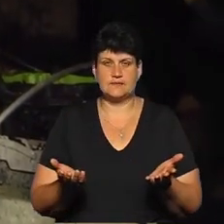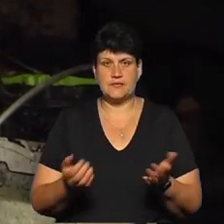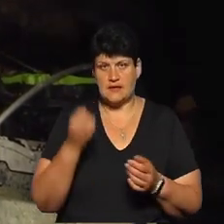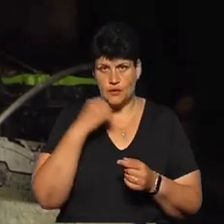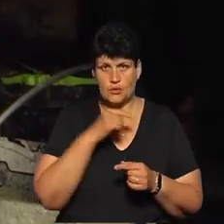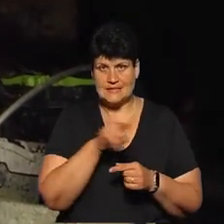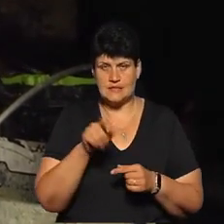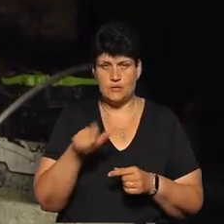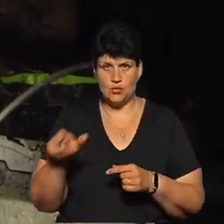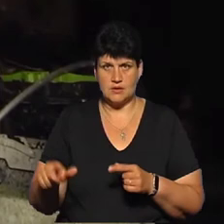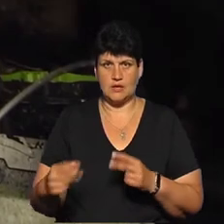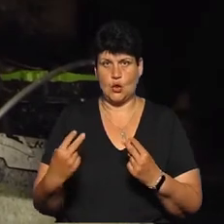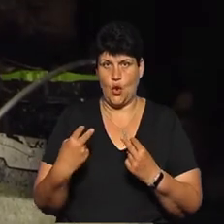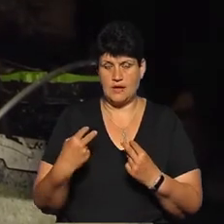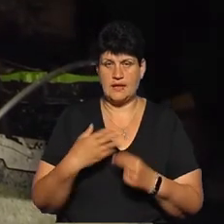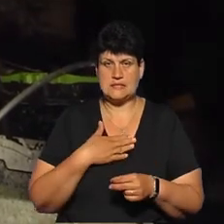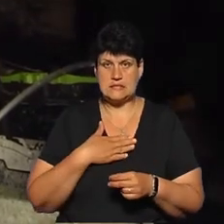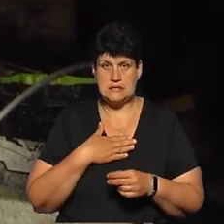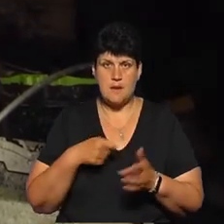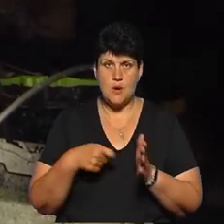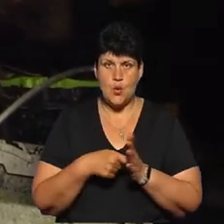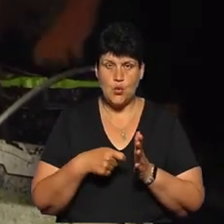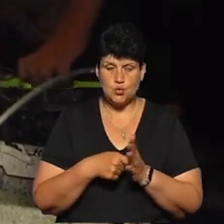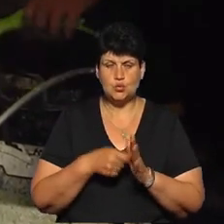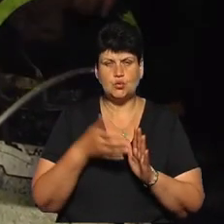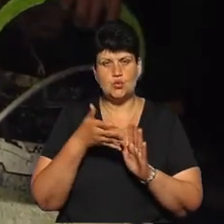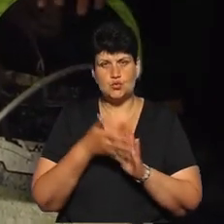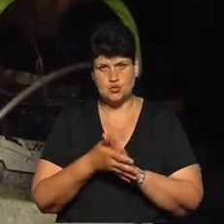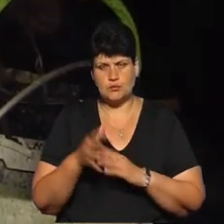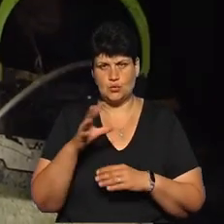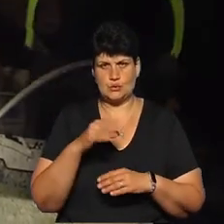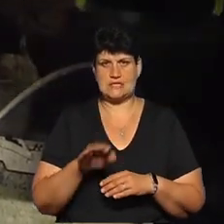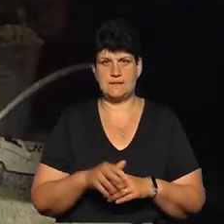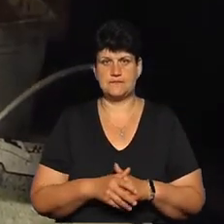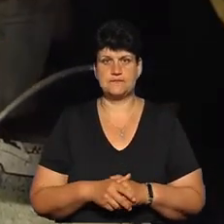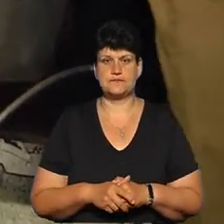які доглядають за нами, і годують, і розуміють усе.